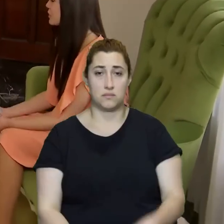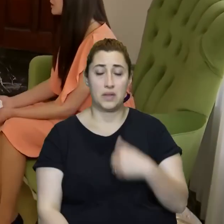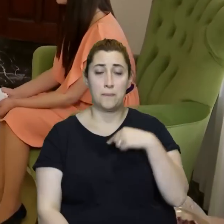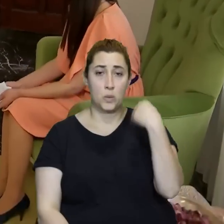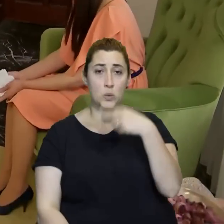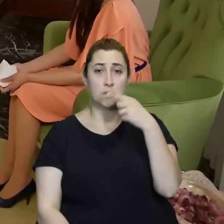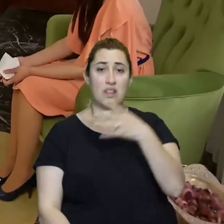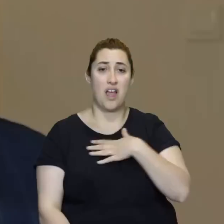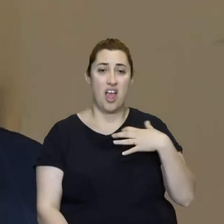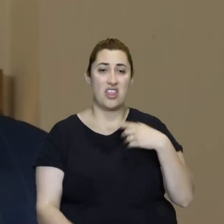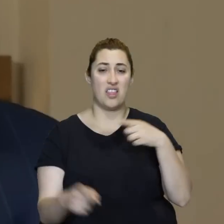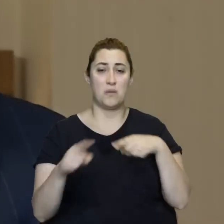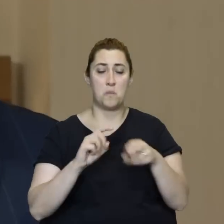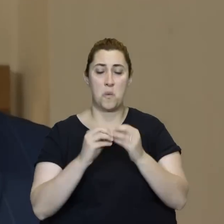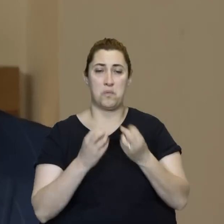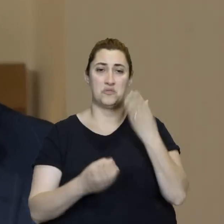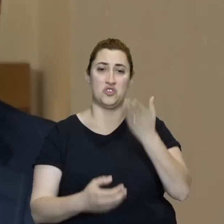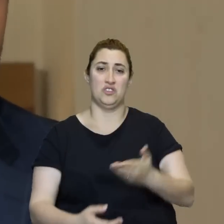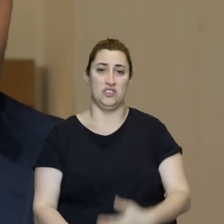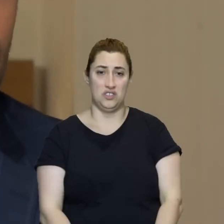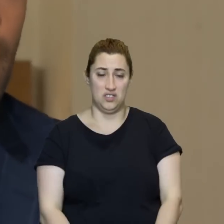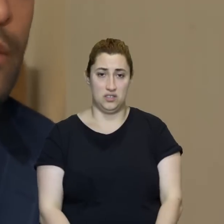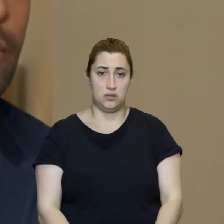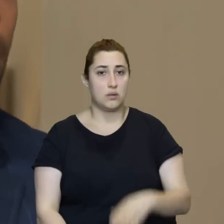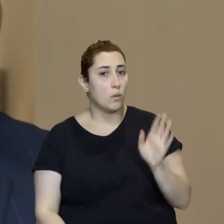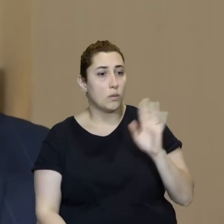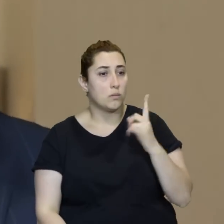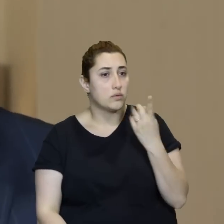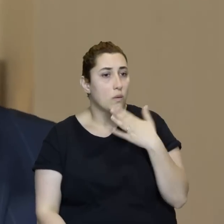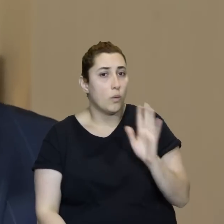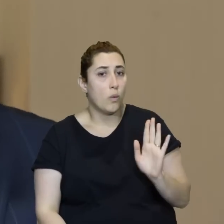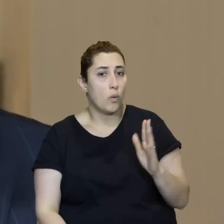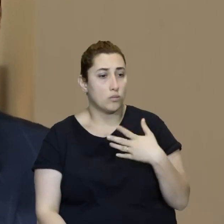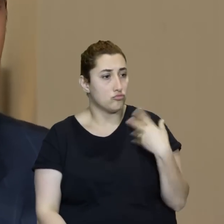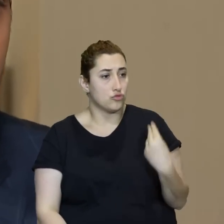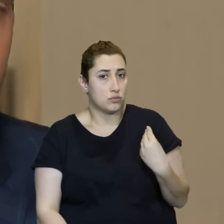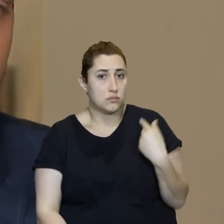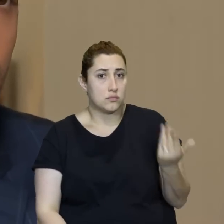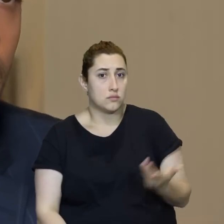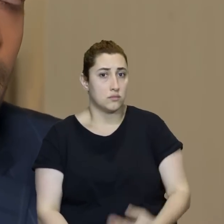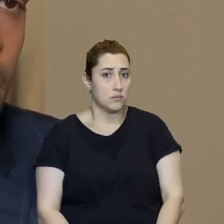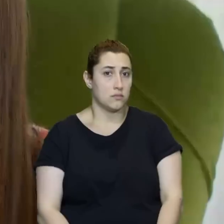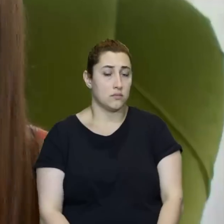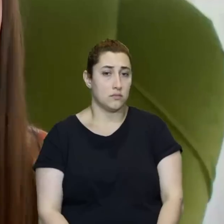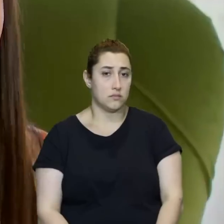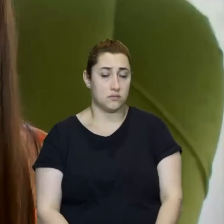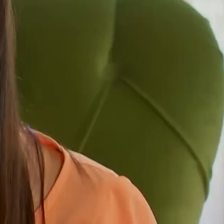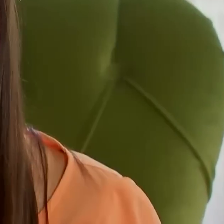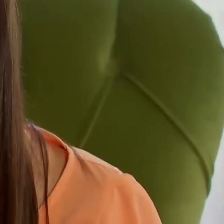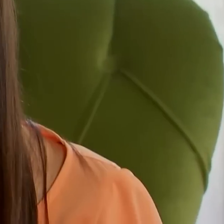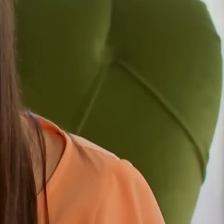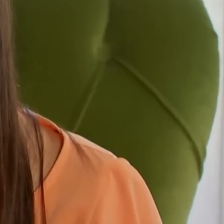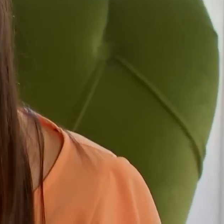Benim yüzümden annene de gerildiniz. Hayır, yok öyle bir şey. Biz gayet iyiyiz.